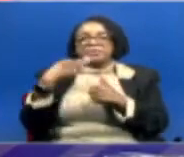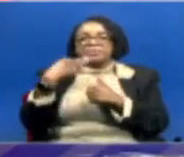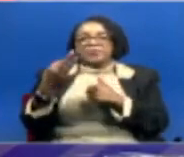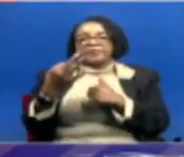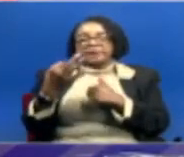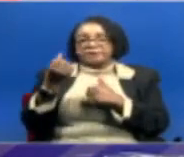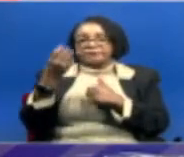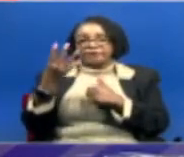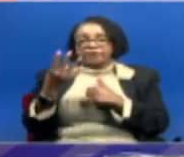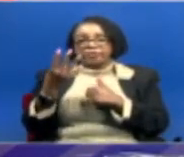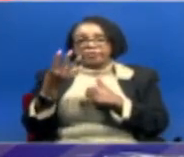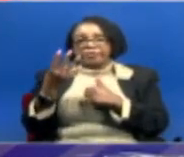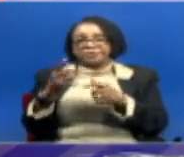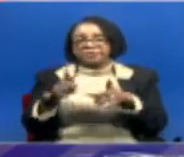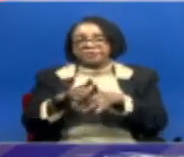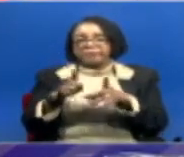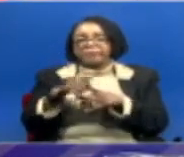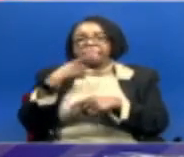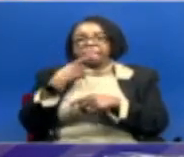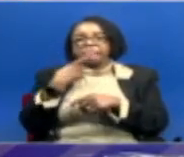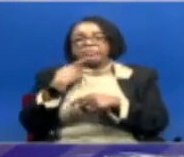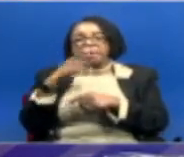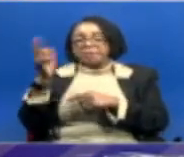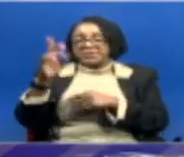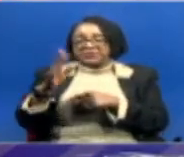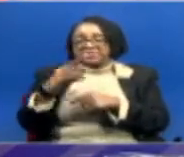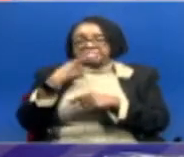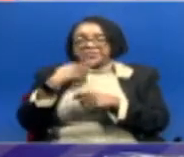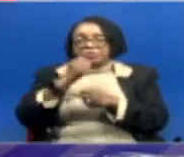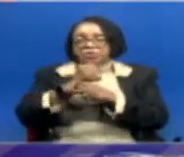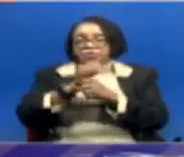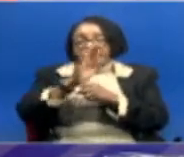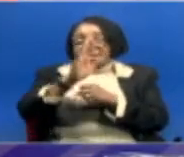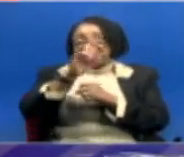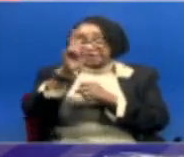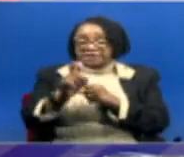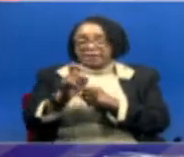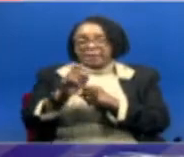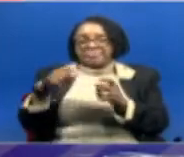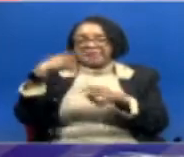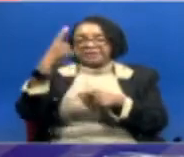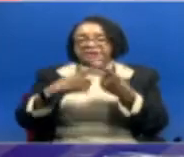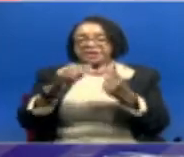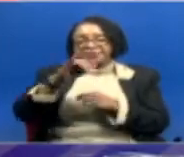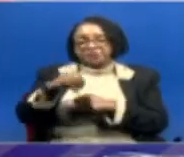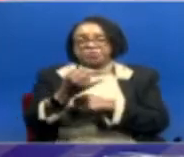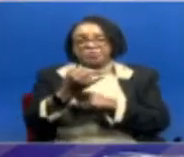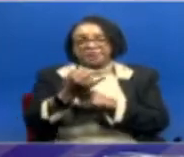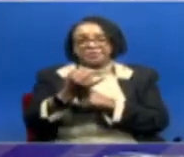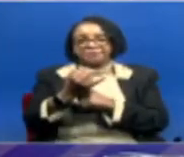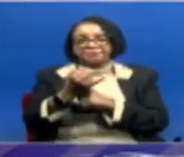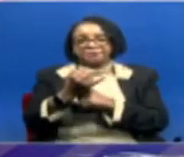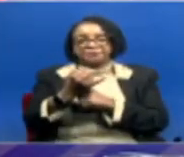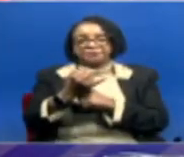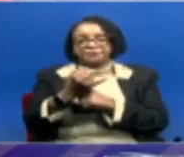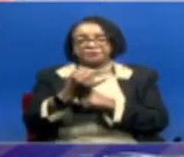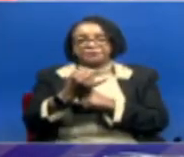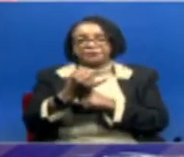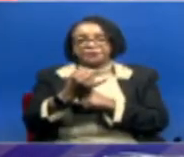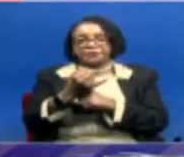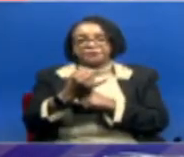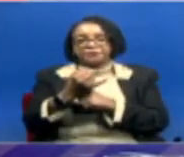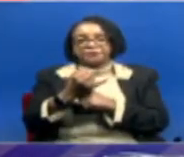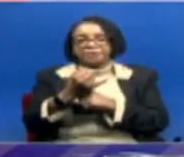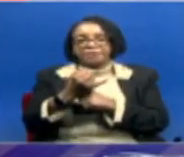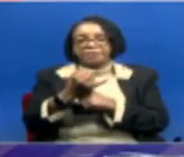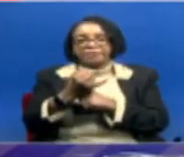354 tuna kamba waziri amesa kamba watu wap ya kuf mtihani huo mwaka uuo mwezi wa januari na